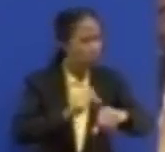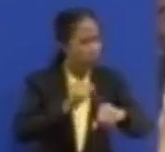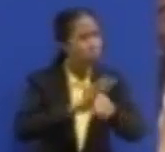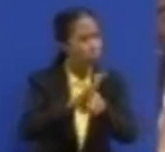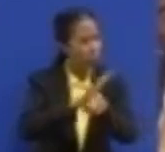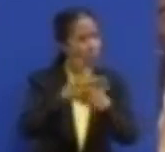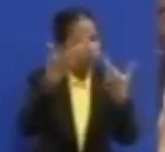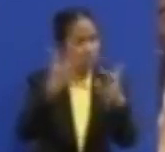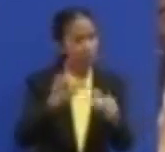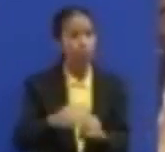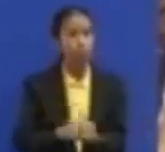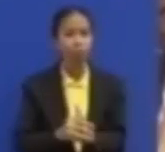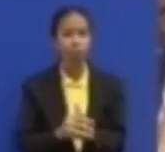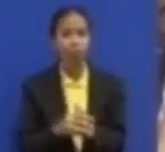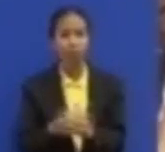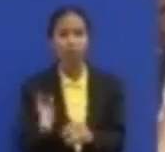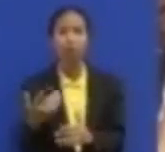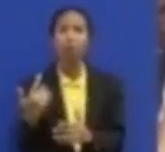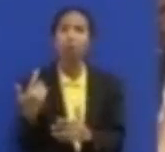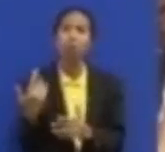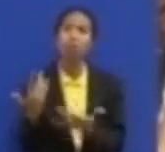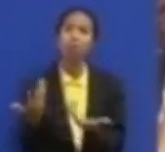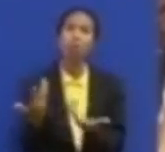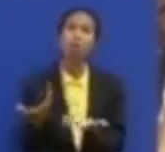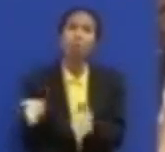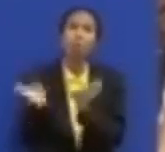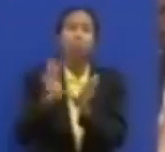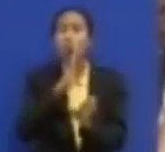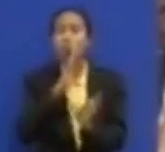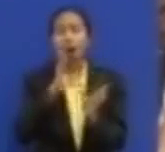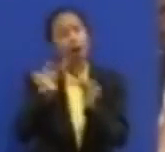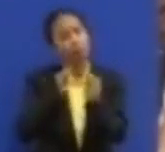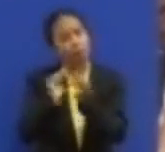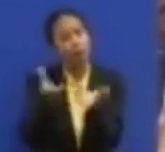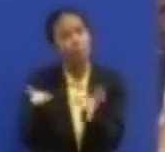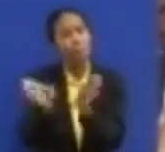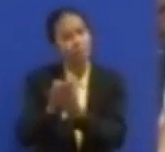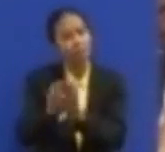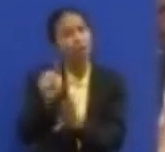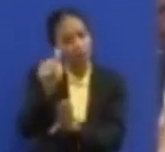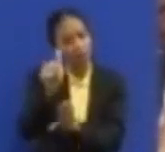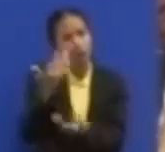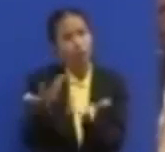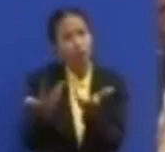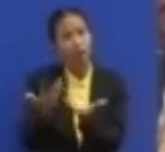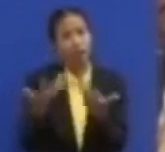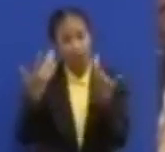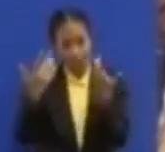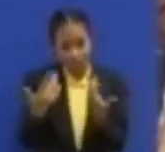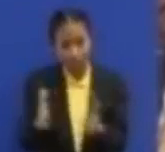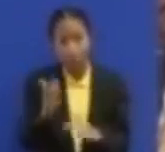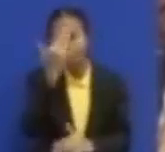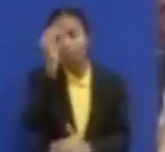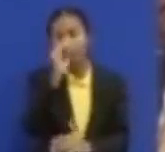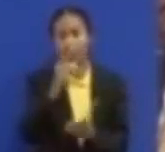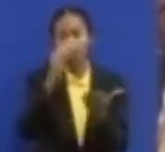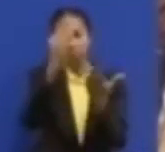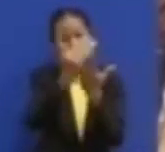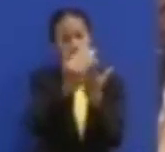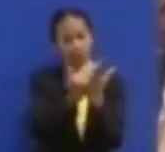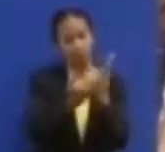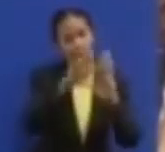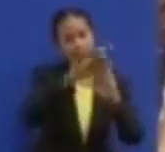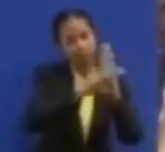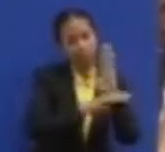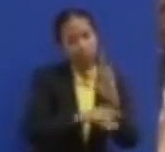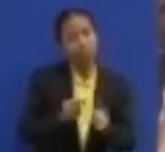ะมีผู้ขอปิดการอภิปรายก็ปิดได้ถึงจะมีการลงมติครับเราได้ปฏิบัติตามอย่างนี้และข้อบังคับ